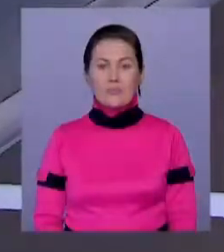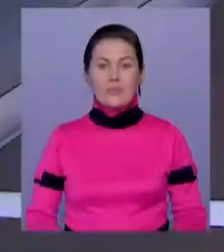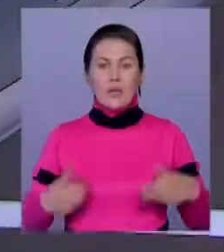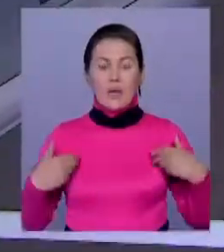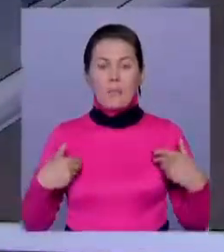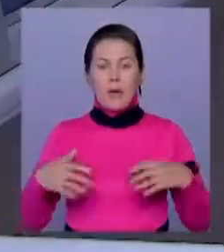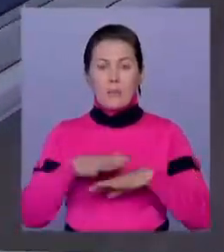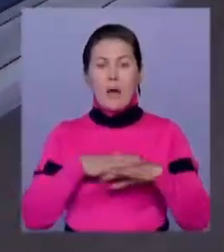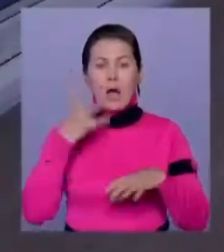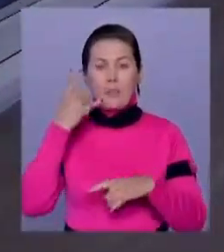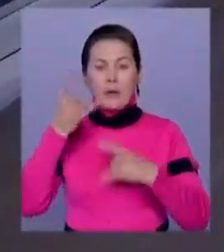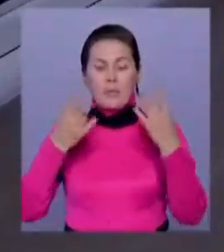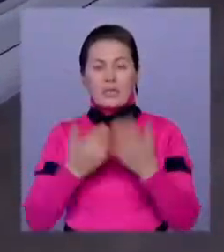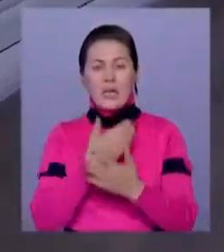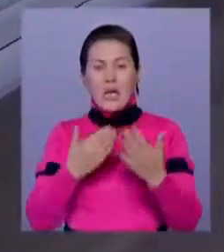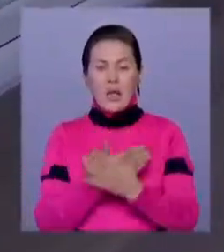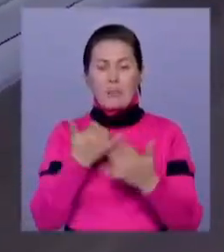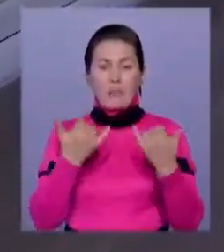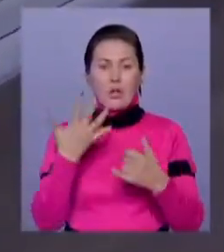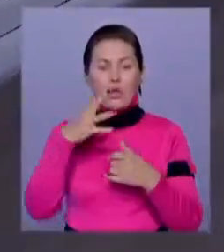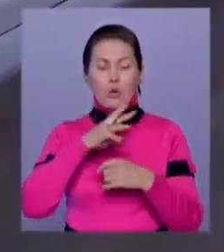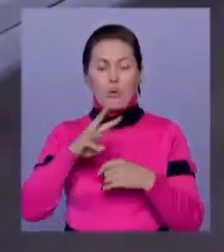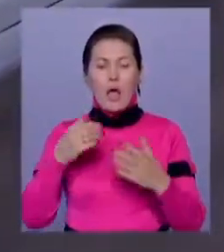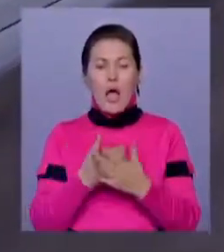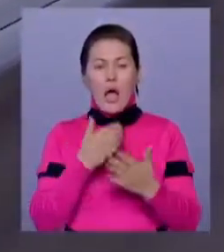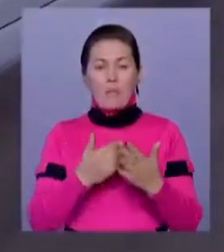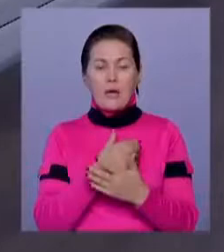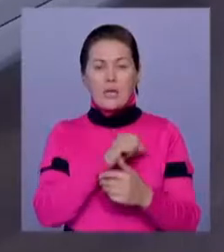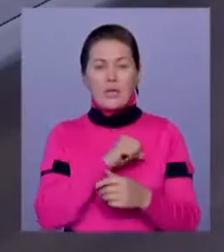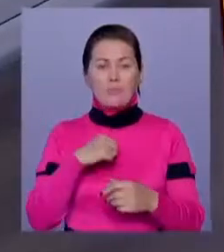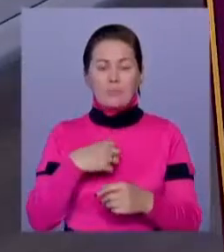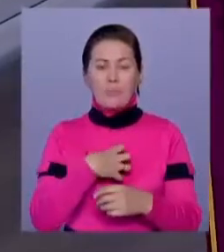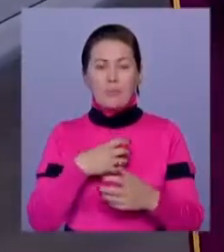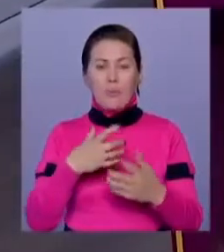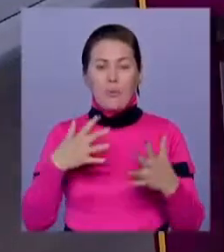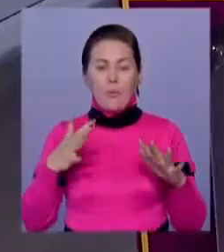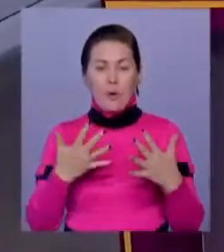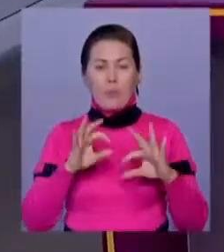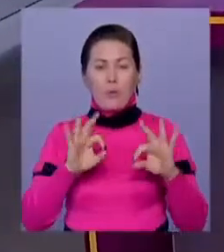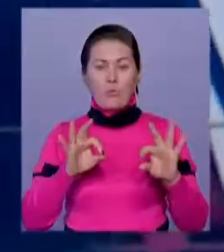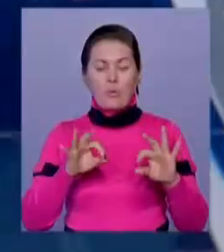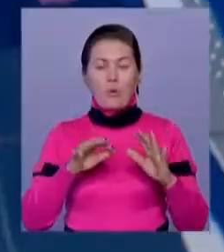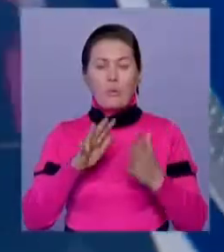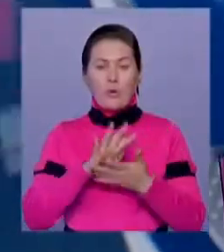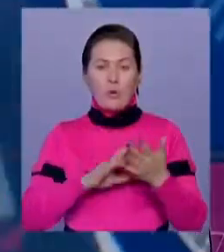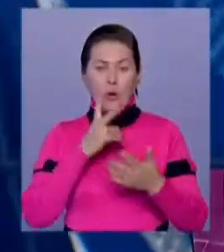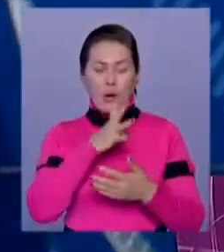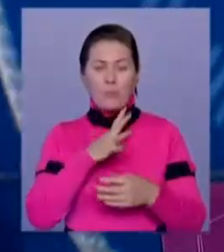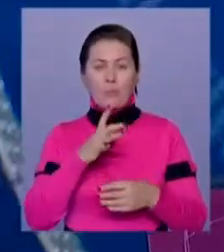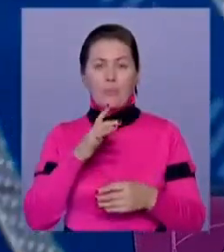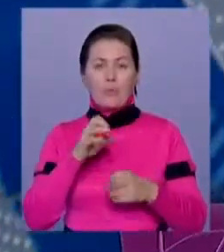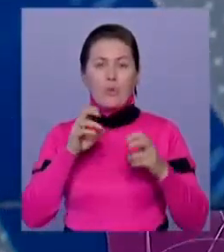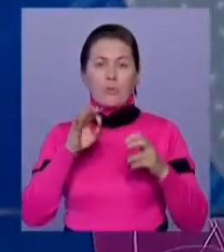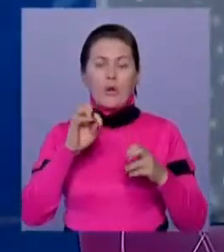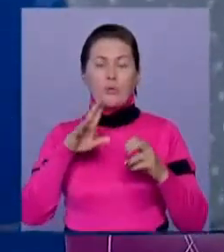Армағайын, Алматы арнасында жаңалықтар. Бүгінгі 50 минуттық хабарымызды ең елеулі оқиғаларға арнаймыз. Алыстамаңыздар. Студияда мен